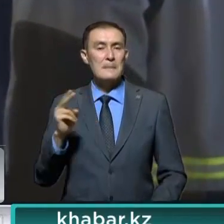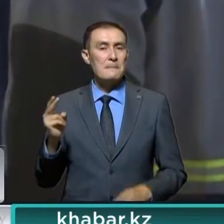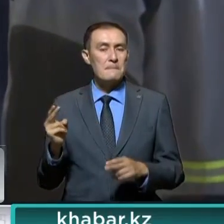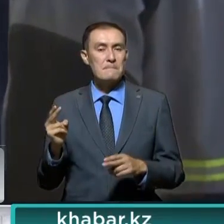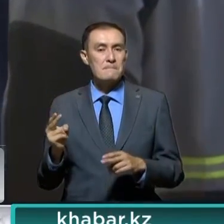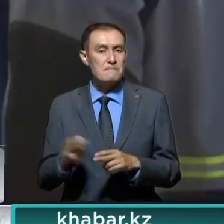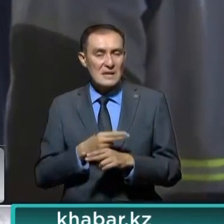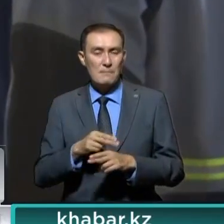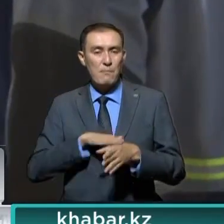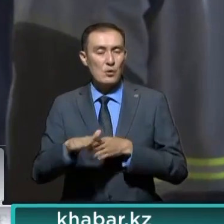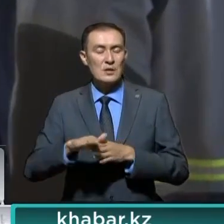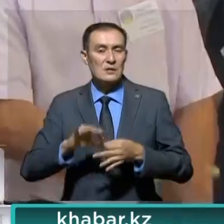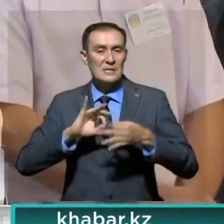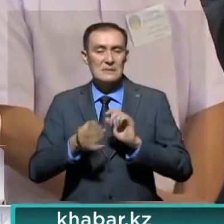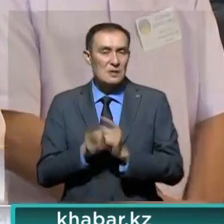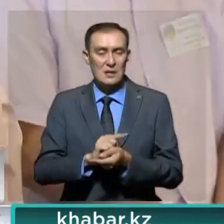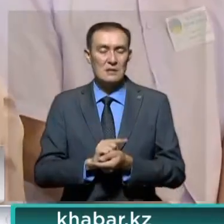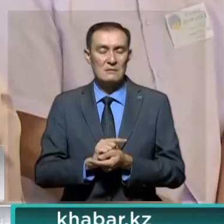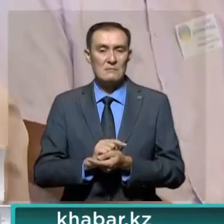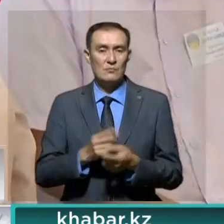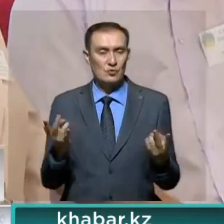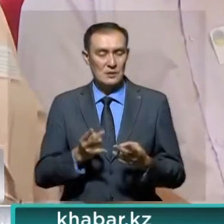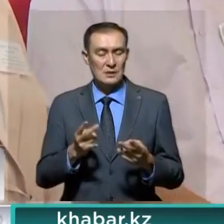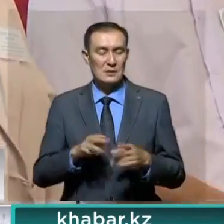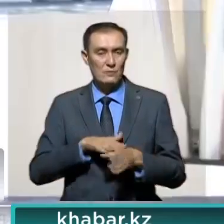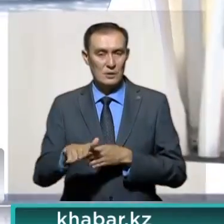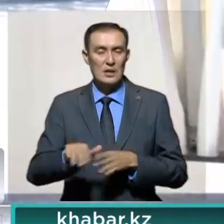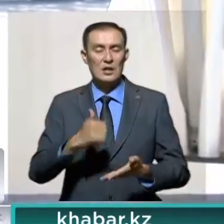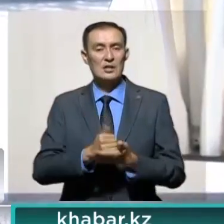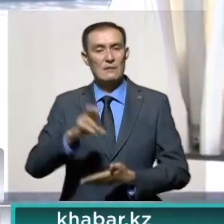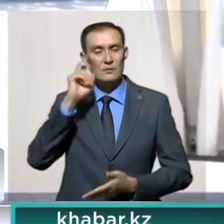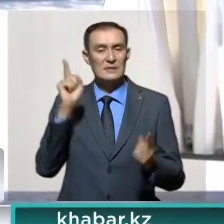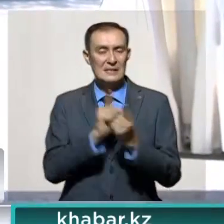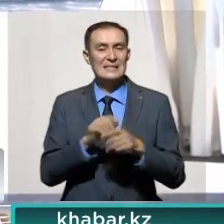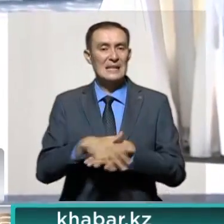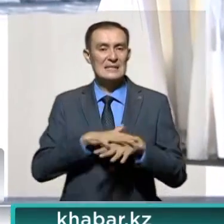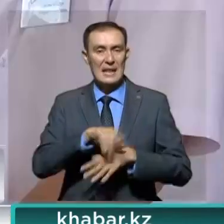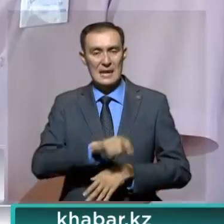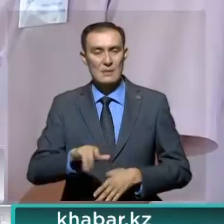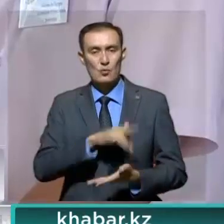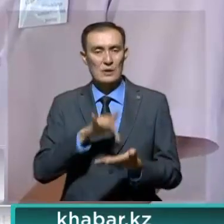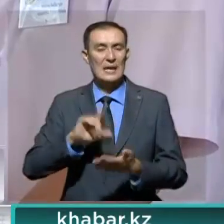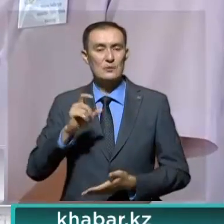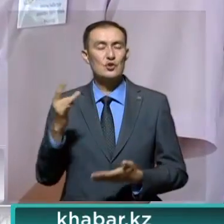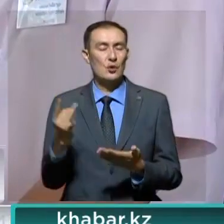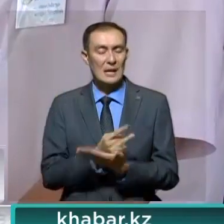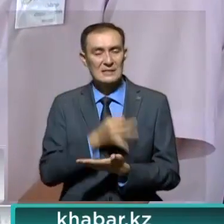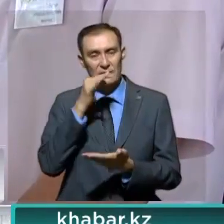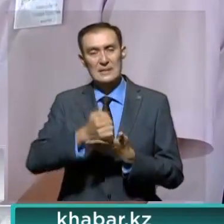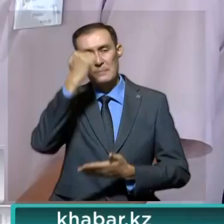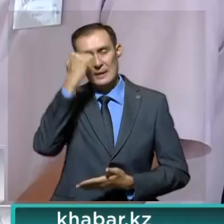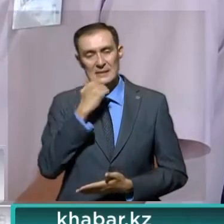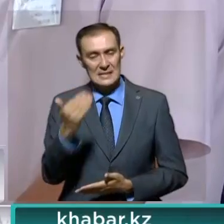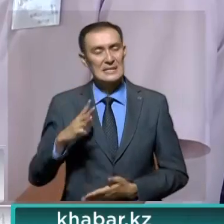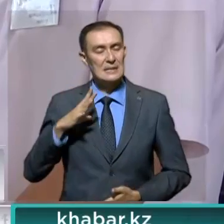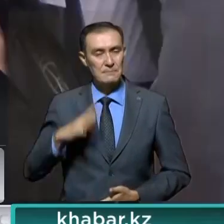соответствующих кардинальных решений не обойтись. Глава государства также встретился с жителями Кибастуза. Он еще раз выразил благодарность за